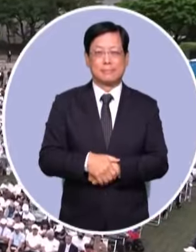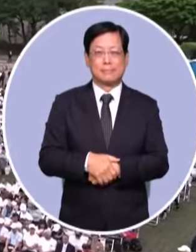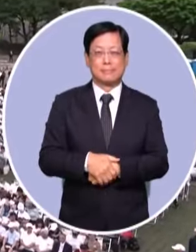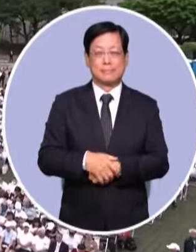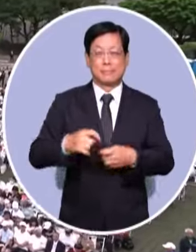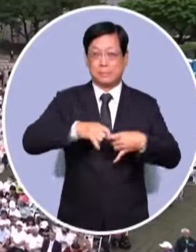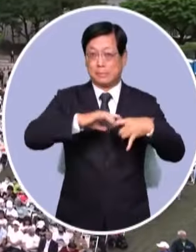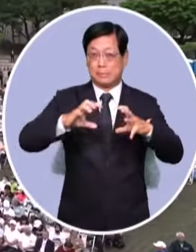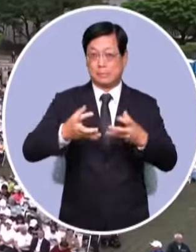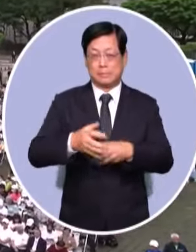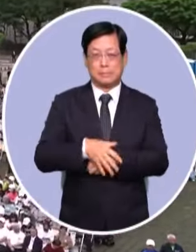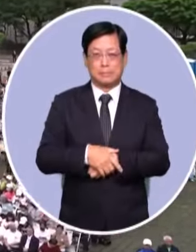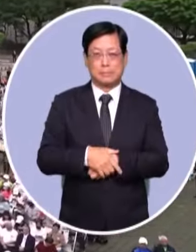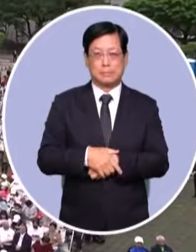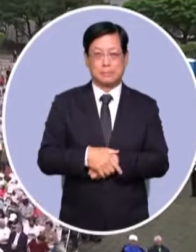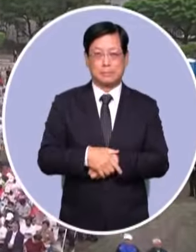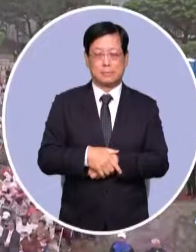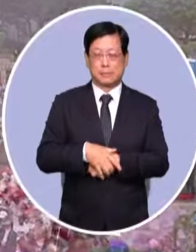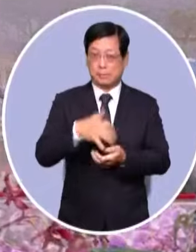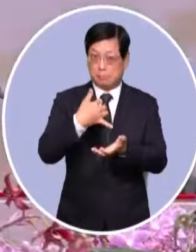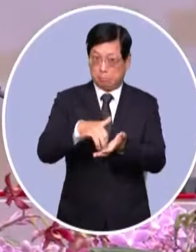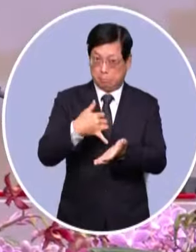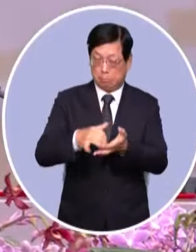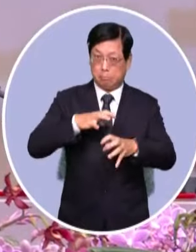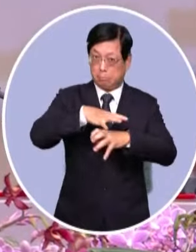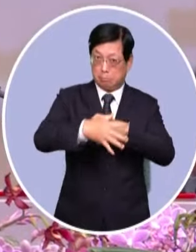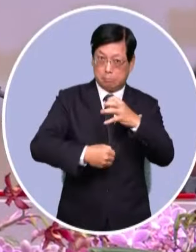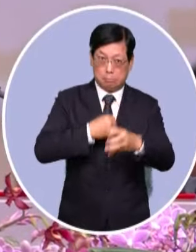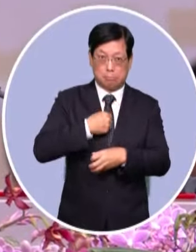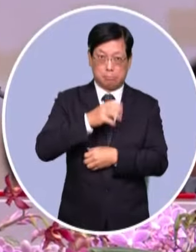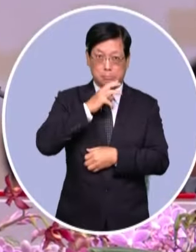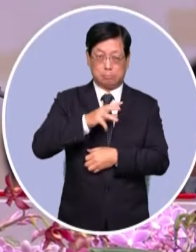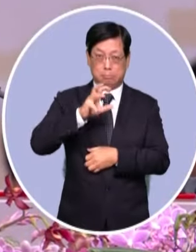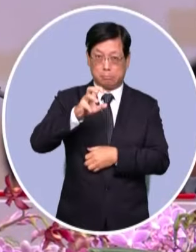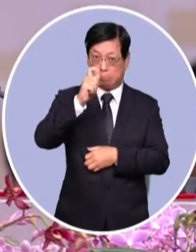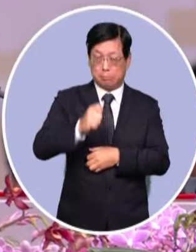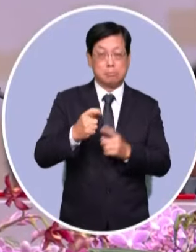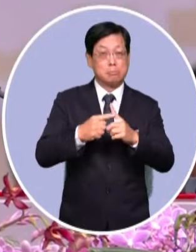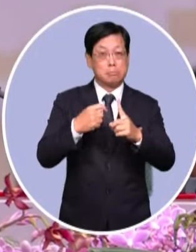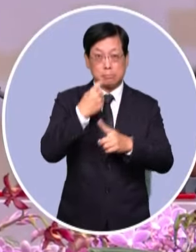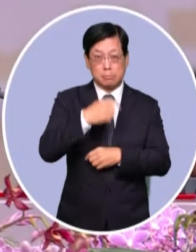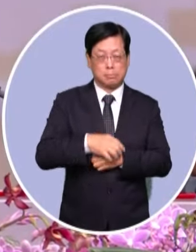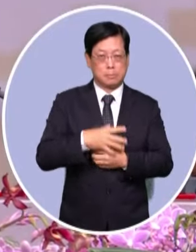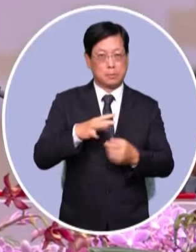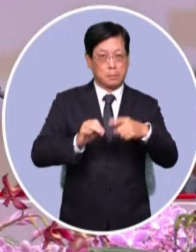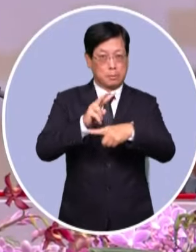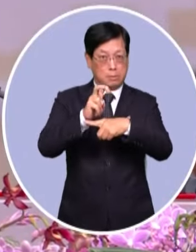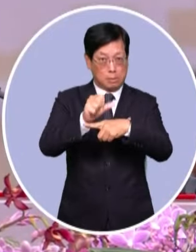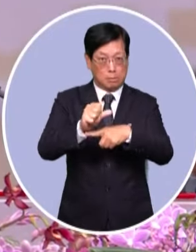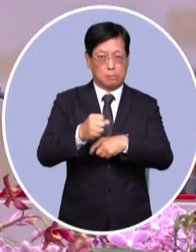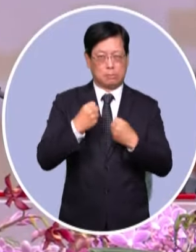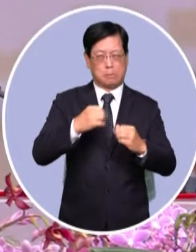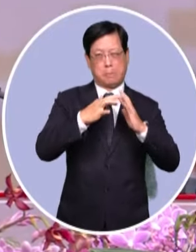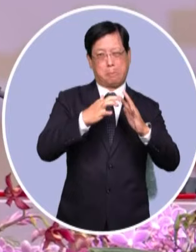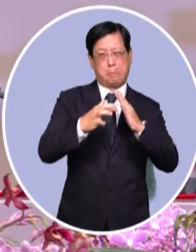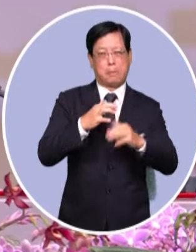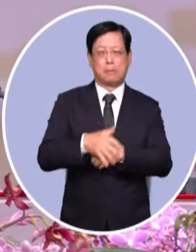联合国统计全球将近80亿人口，25%在战乱，